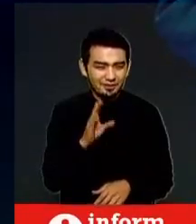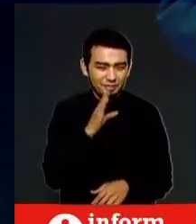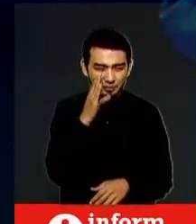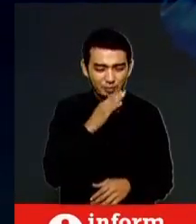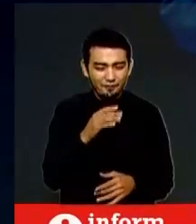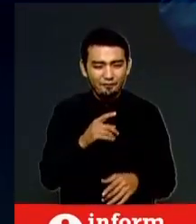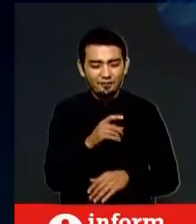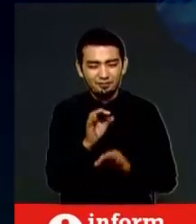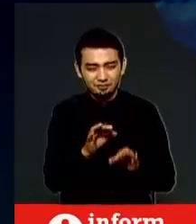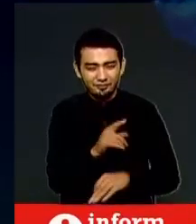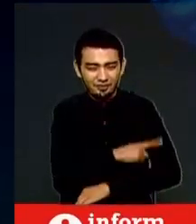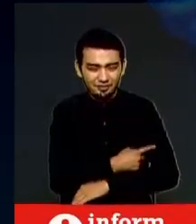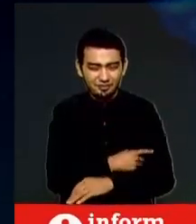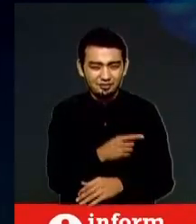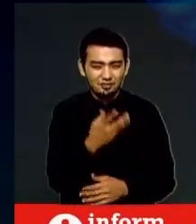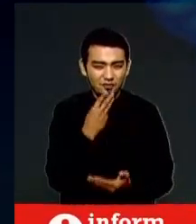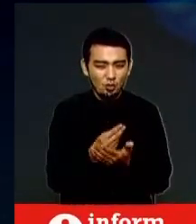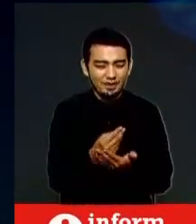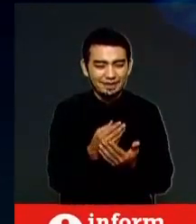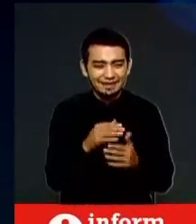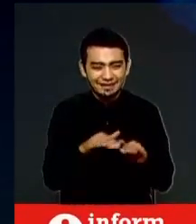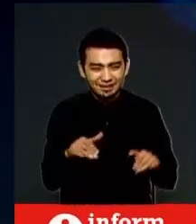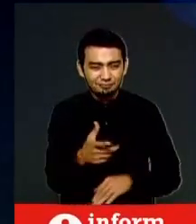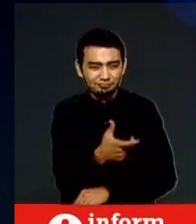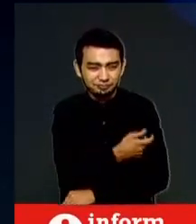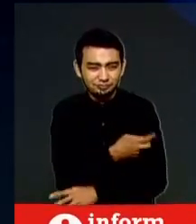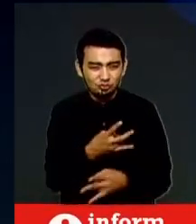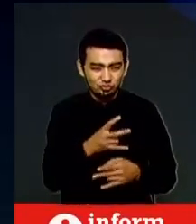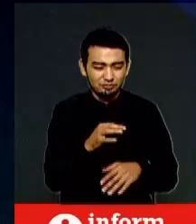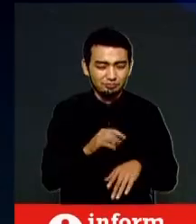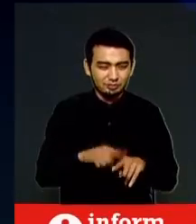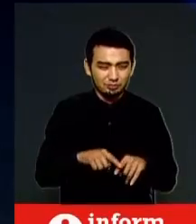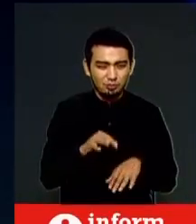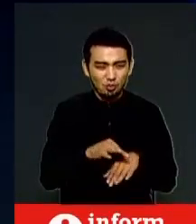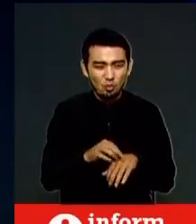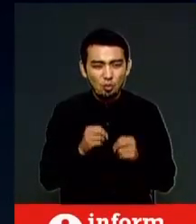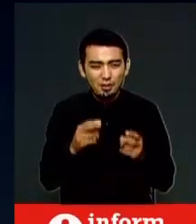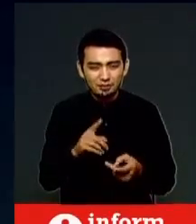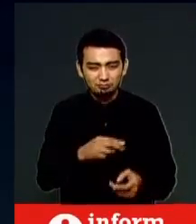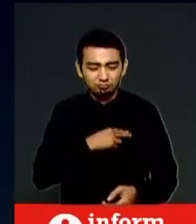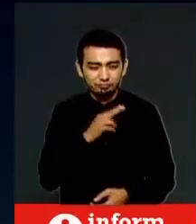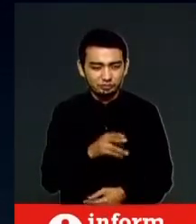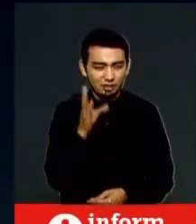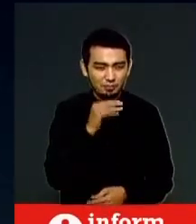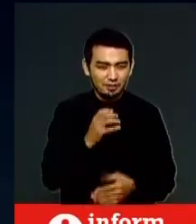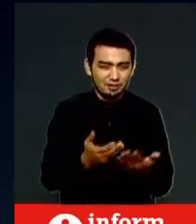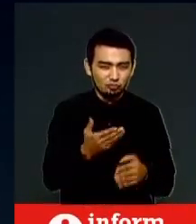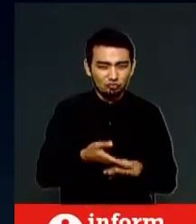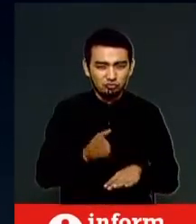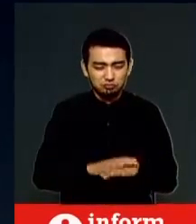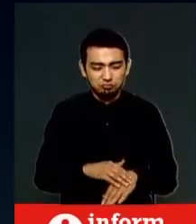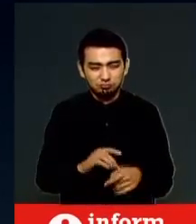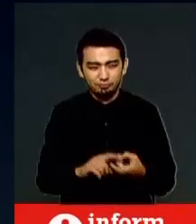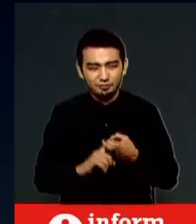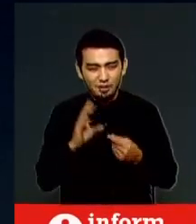от своевременных прививок для детей. Ведь заболевание очень опасное. Оно может привести к смертельному исходу и к тяжелым последствиям,